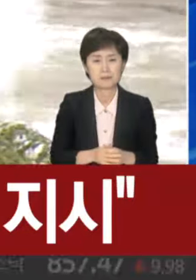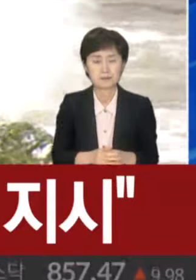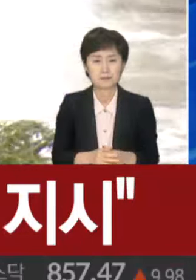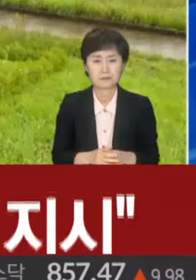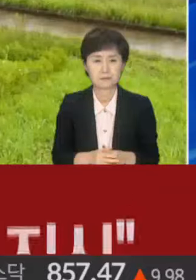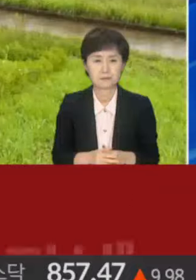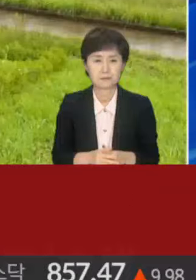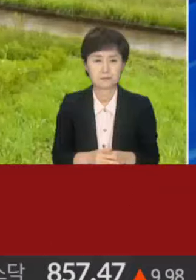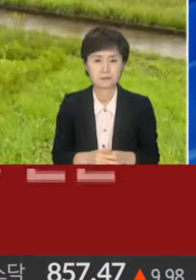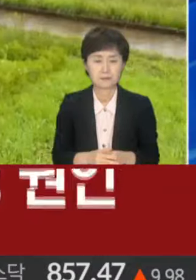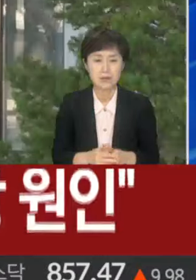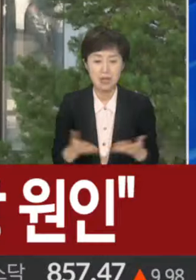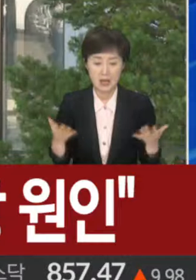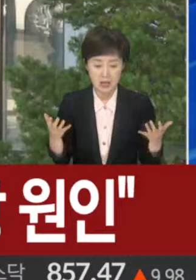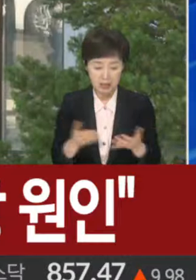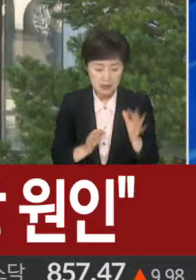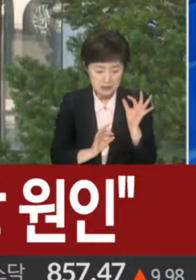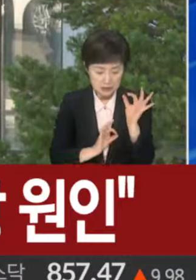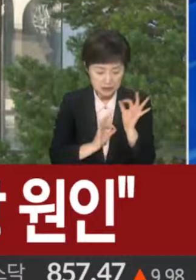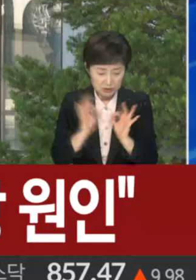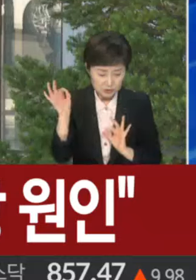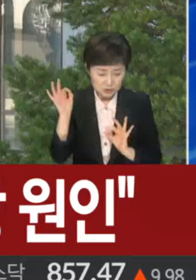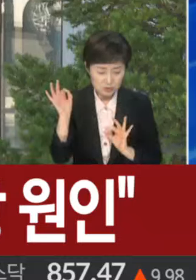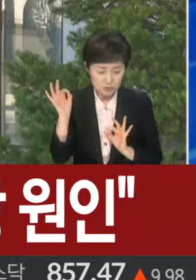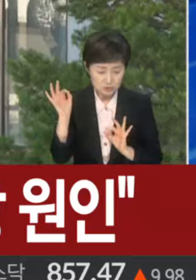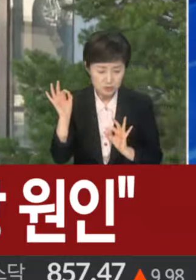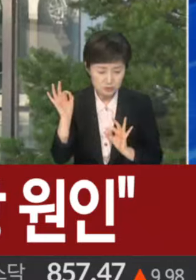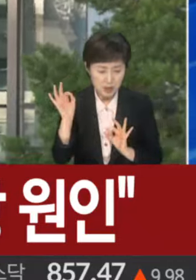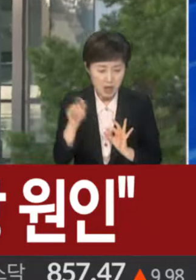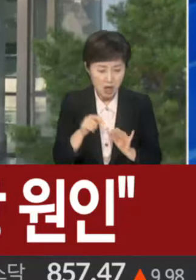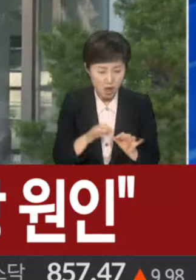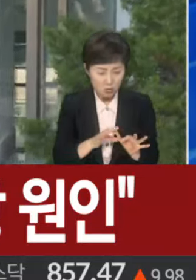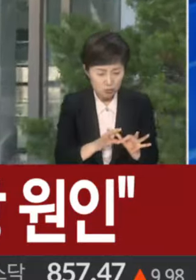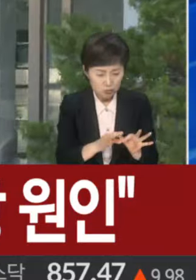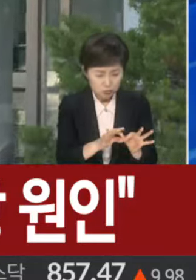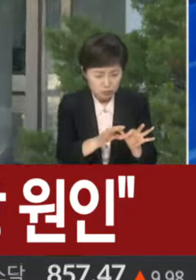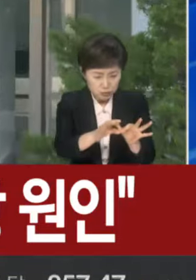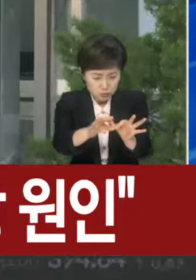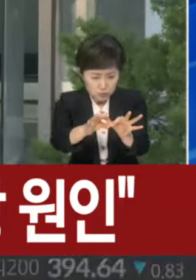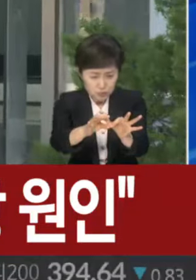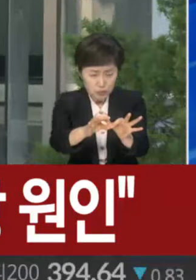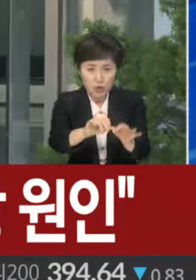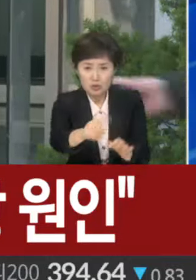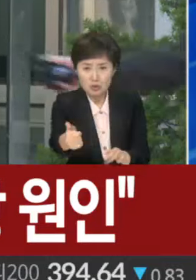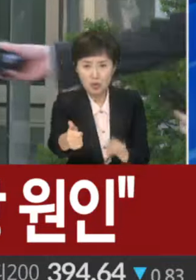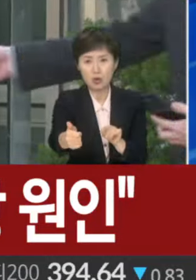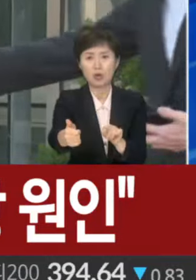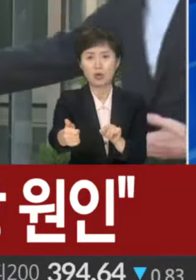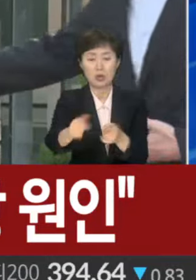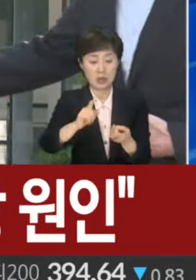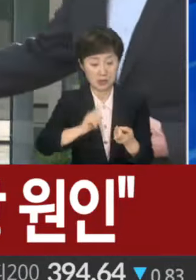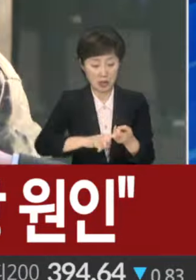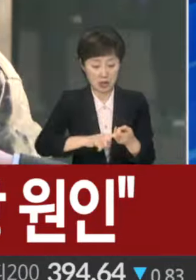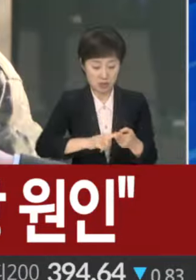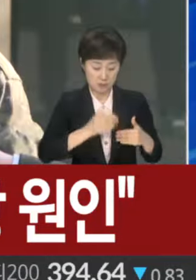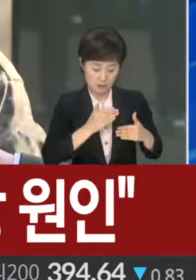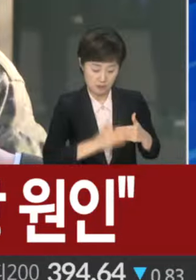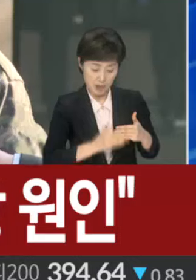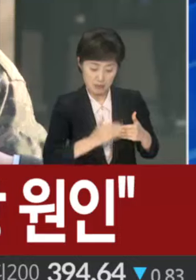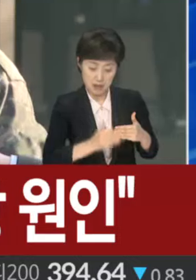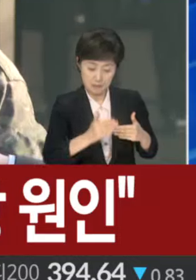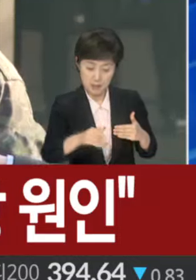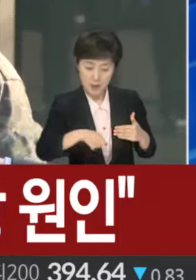보니까 업무상 과실로 평가되는 행위가 설령 존재했다더라도 그 내용이나 범위가 구체적으로 사망이라는